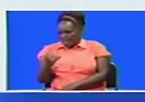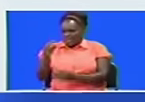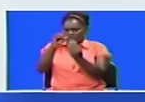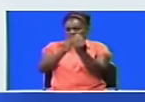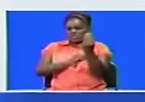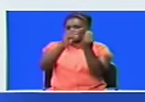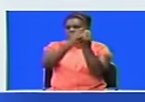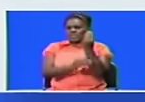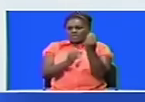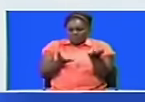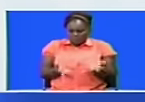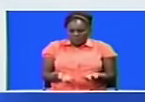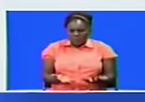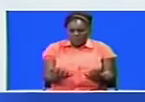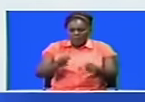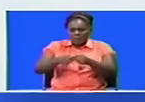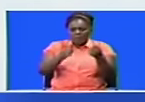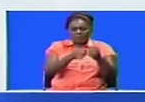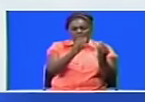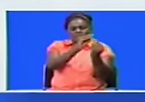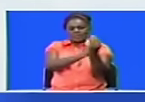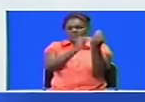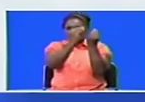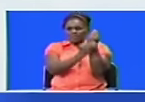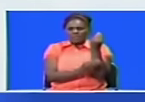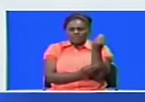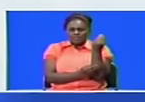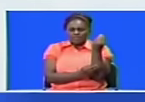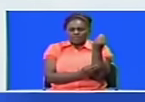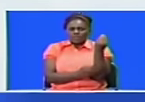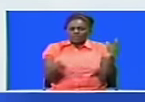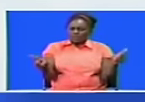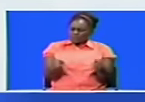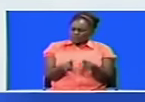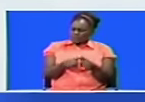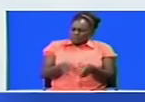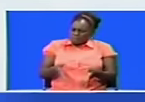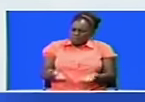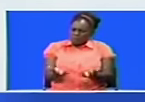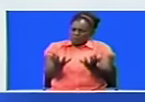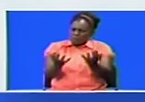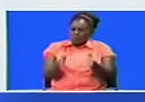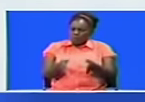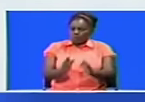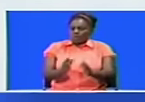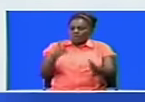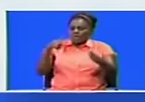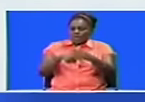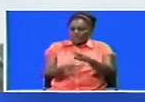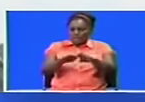kuzu Bara n na King naim barabaraime